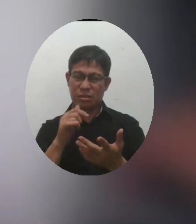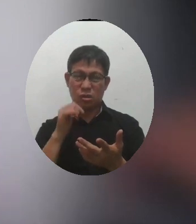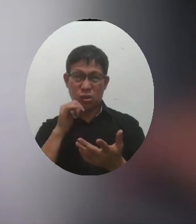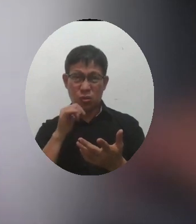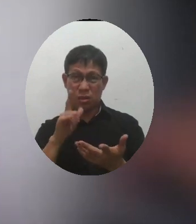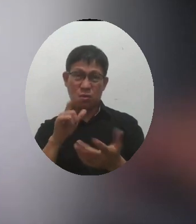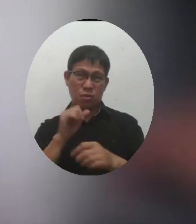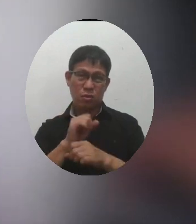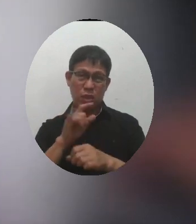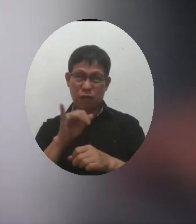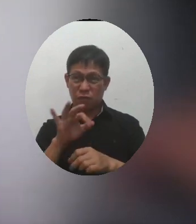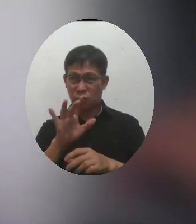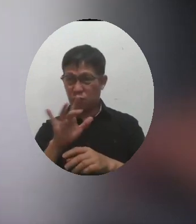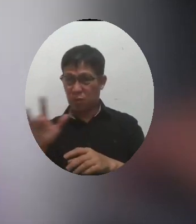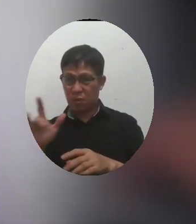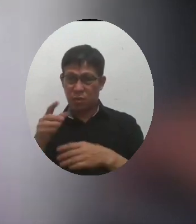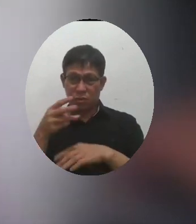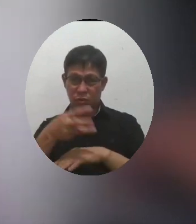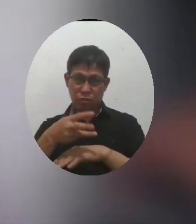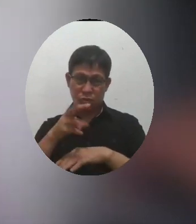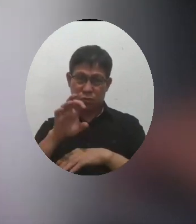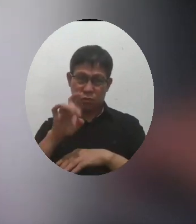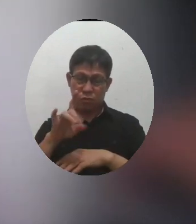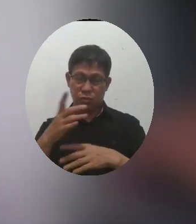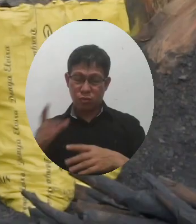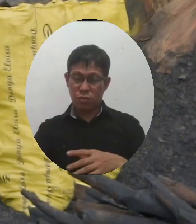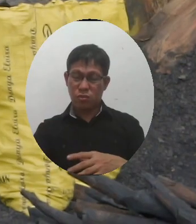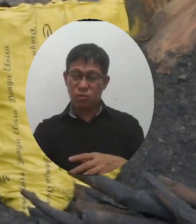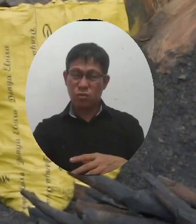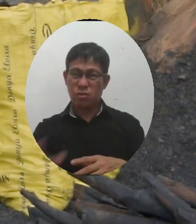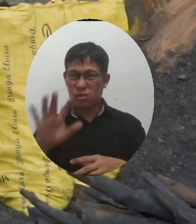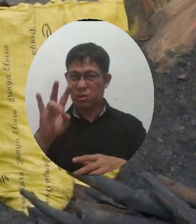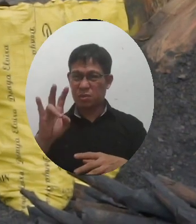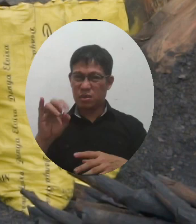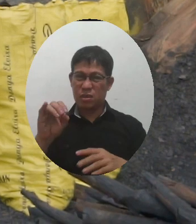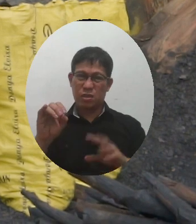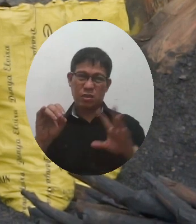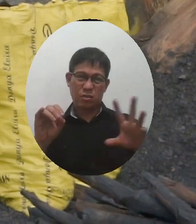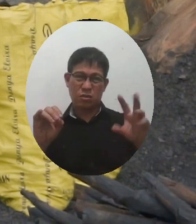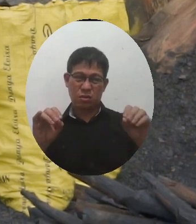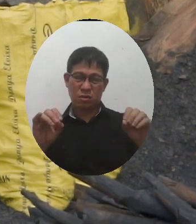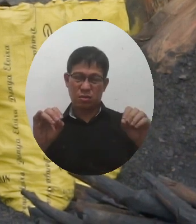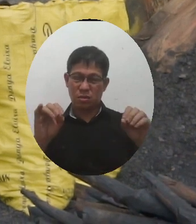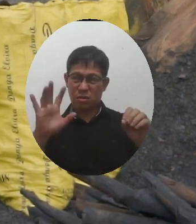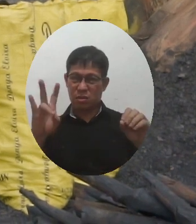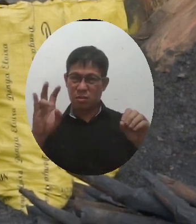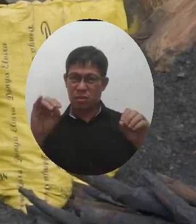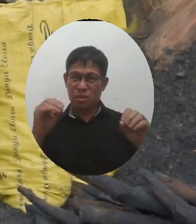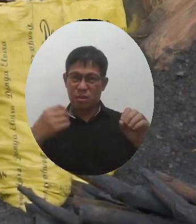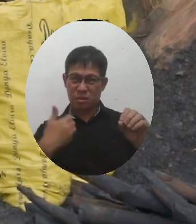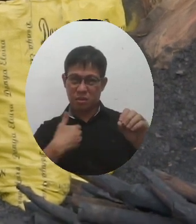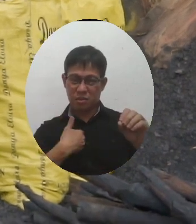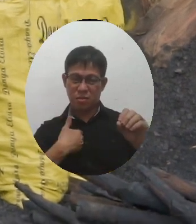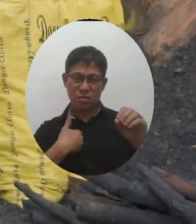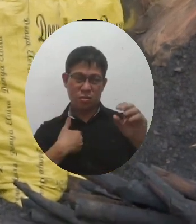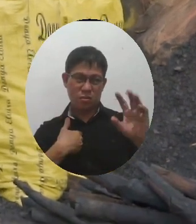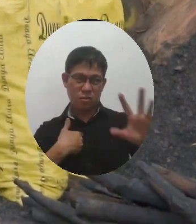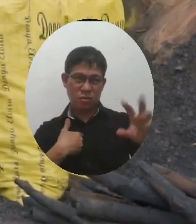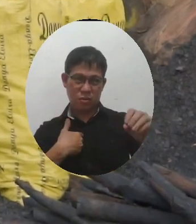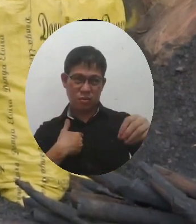ulingan. Kapag walang kahoy, wala rin silang kita. 70-30 laban na namin. Yan ang